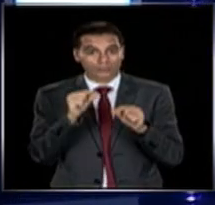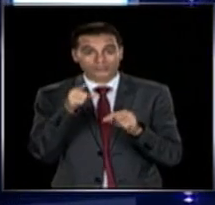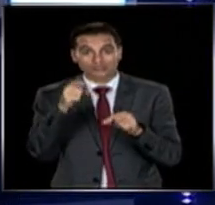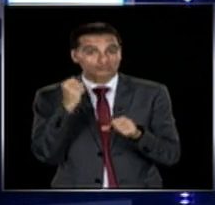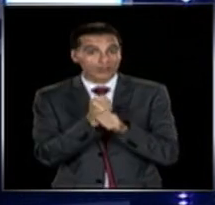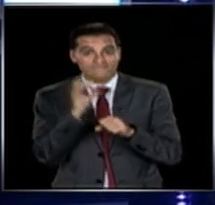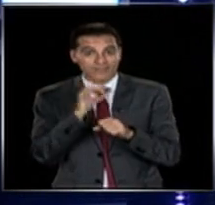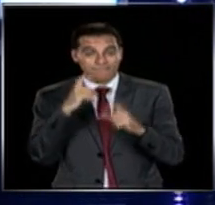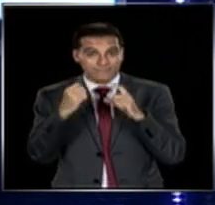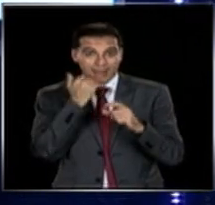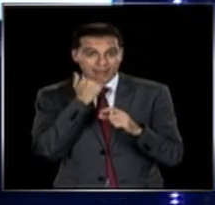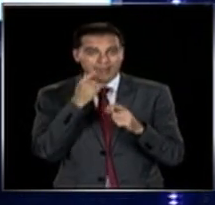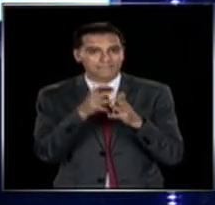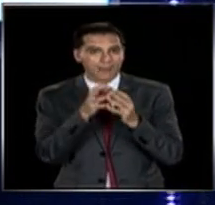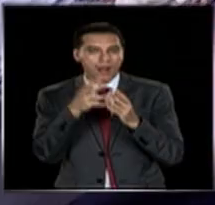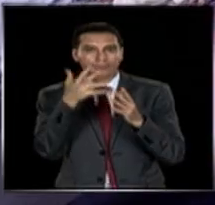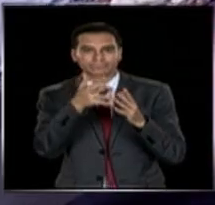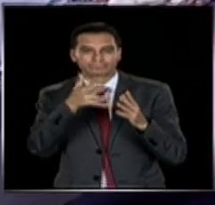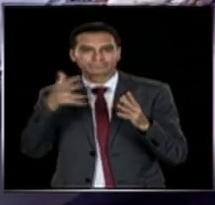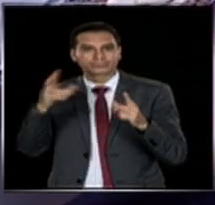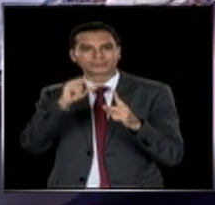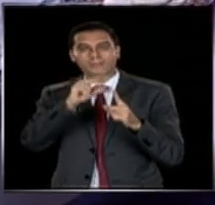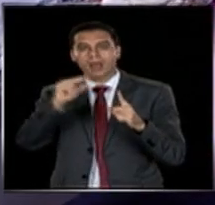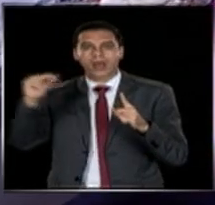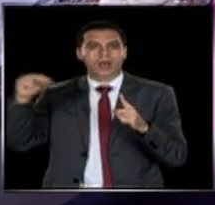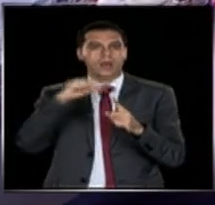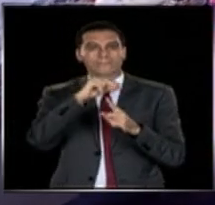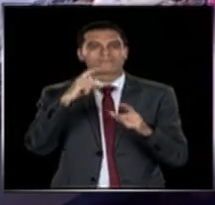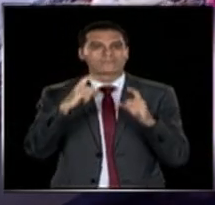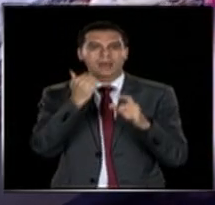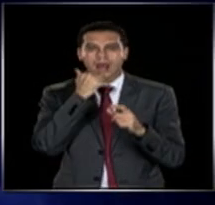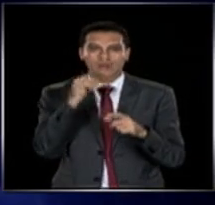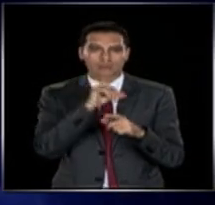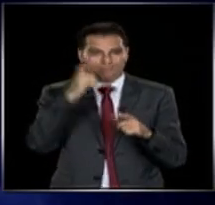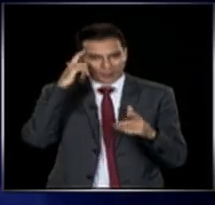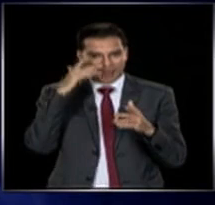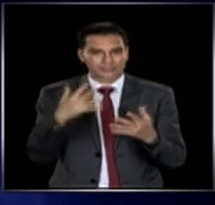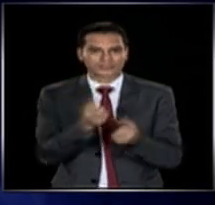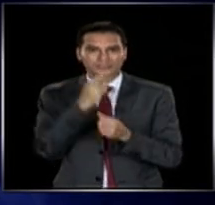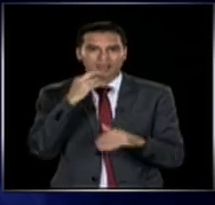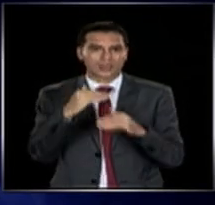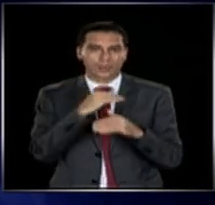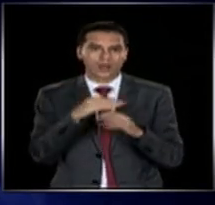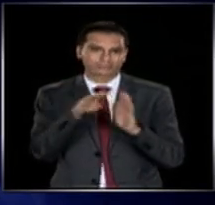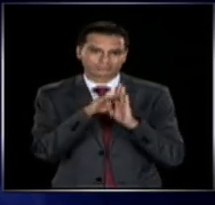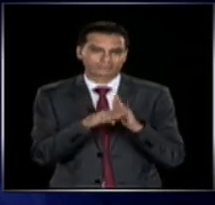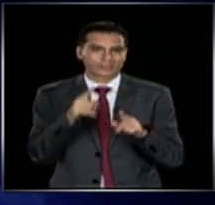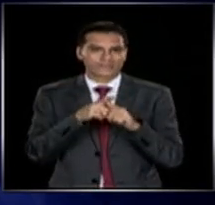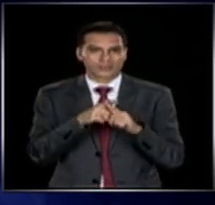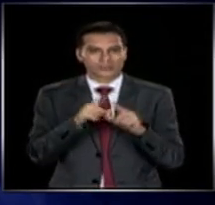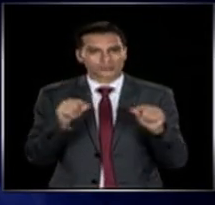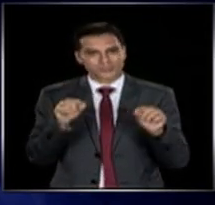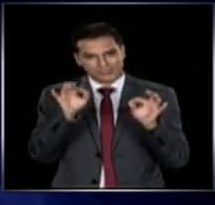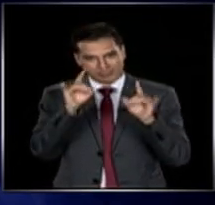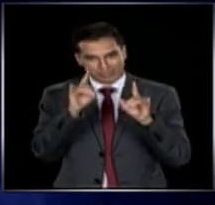هما بيشتغلوا بقلب وبيشتغلوا بإيمان قوي جدا بالقضية وبالهدف اللي هما بيشتغلوا ليه، فأنا بشكرهم كلهم على أدائهم المتميز،